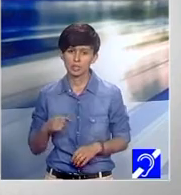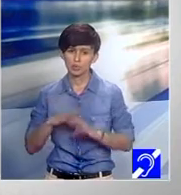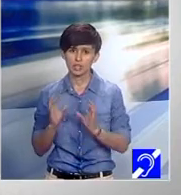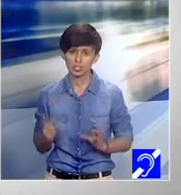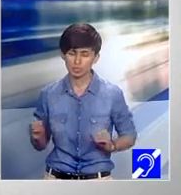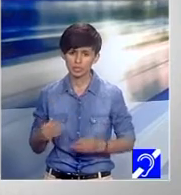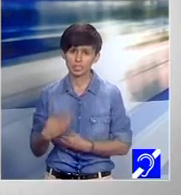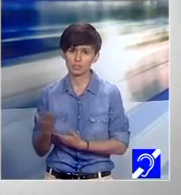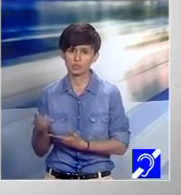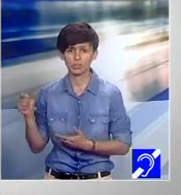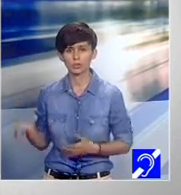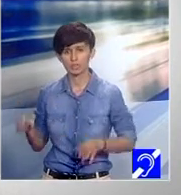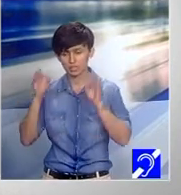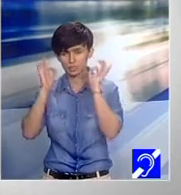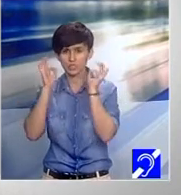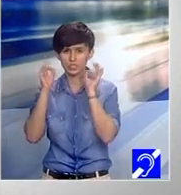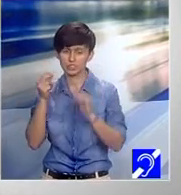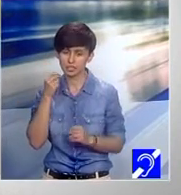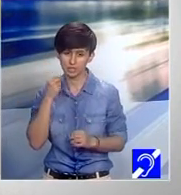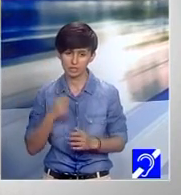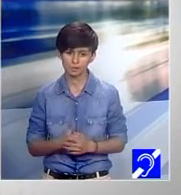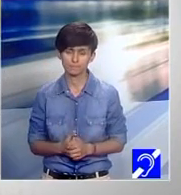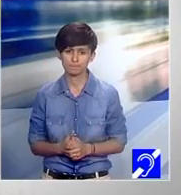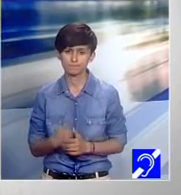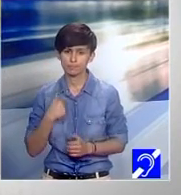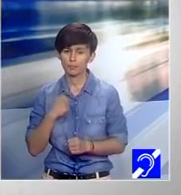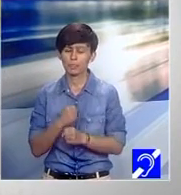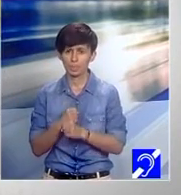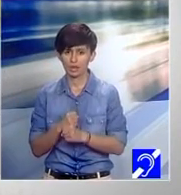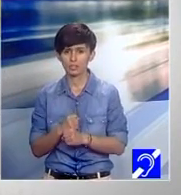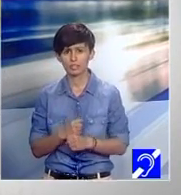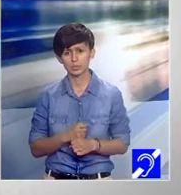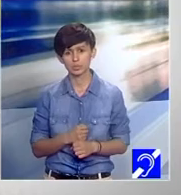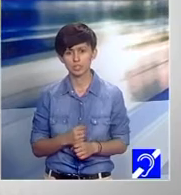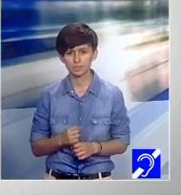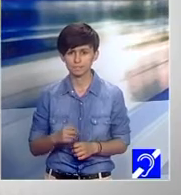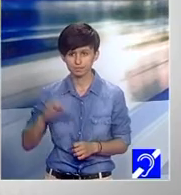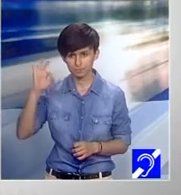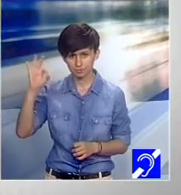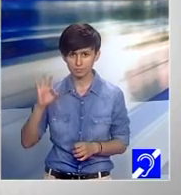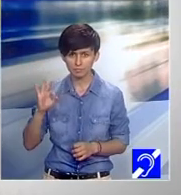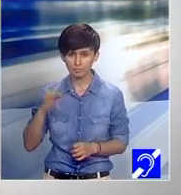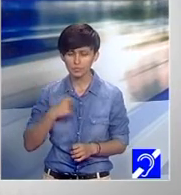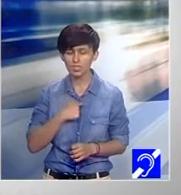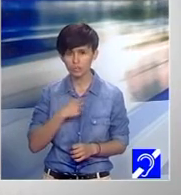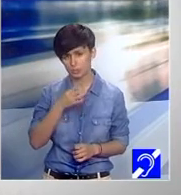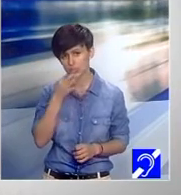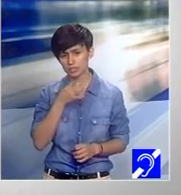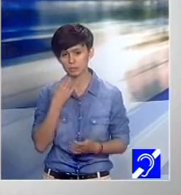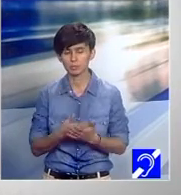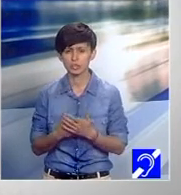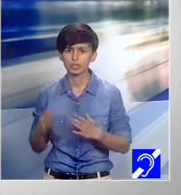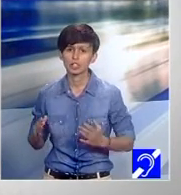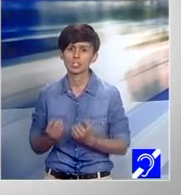făcut grafice, pot să zic în acest moment că sunt foarte bine pregătită în fenilcetonurie, pot să spun public, pentru că mi-am salvat